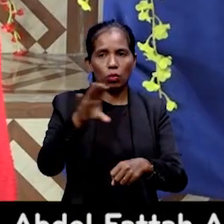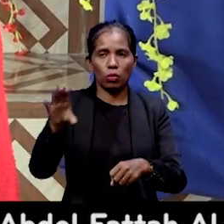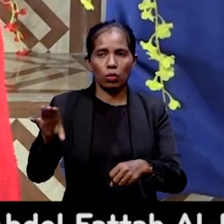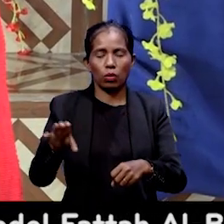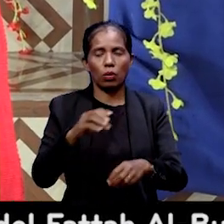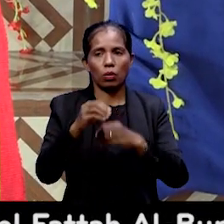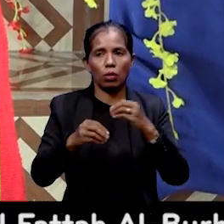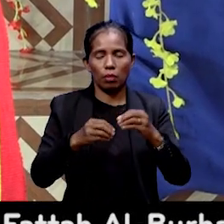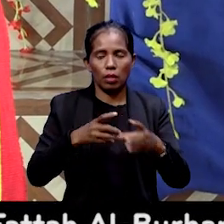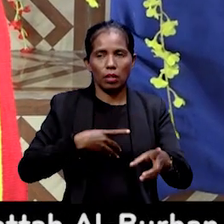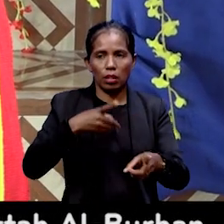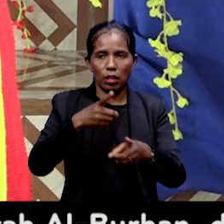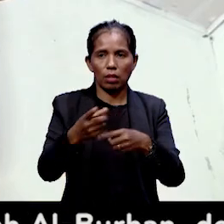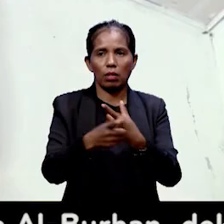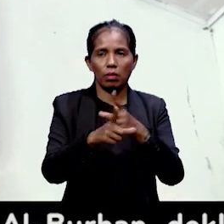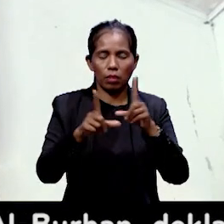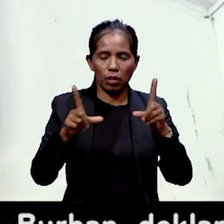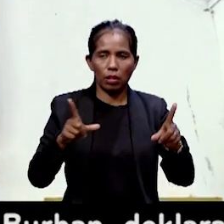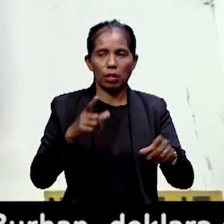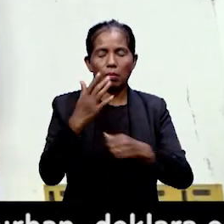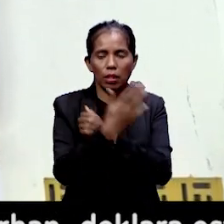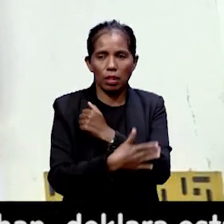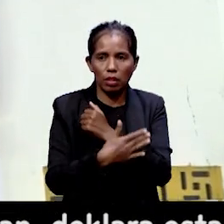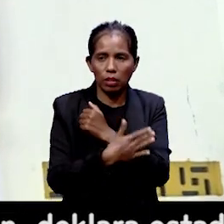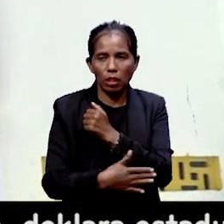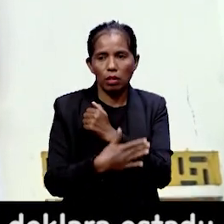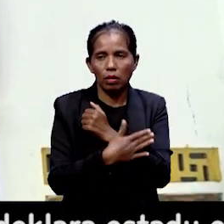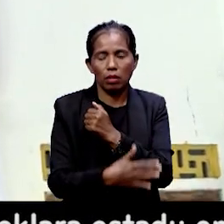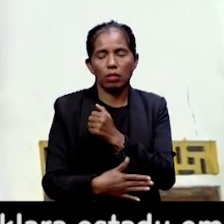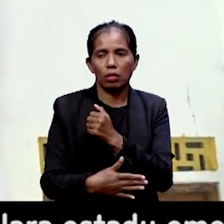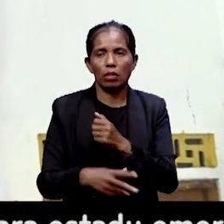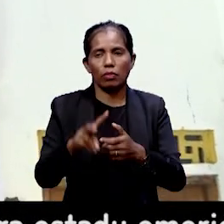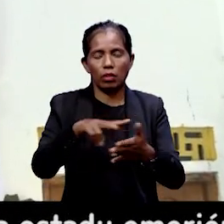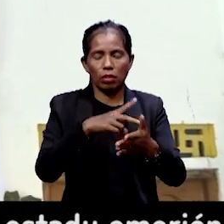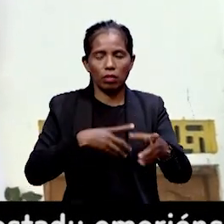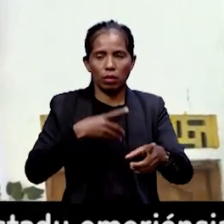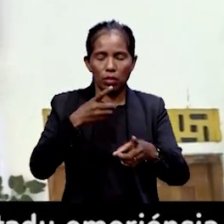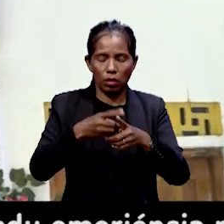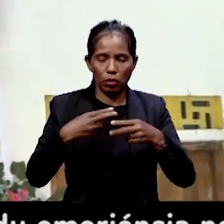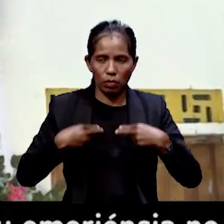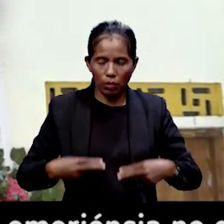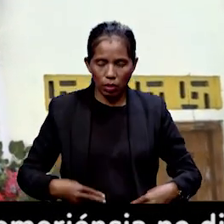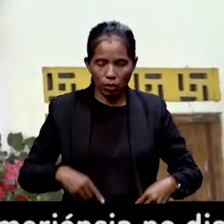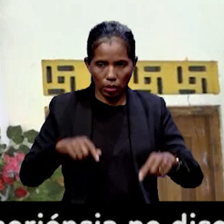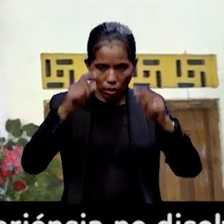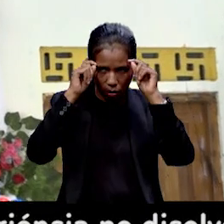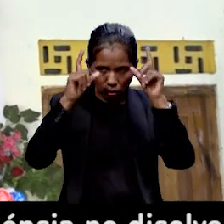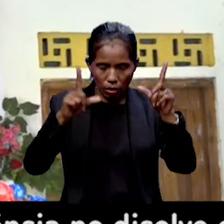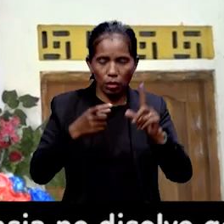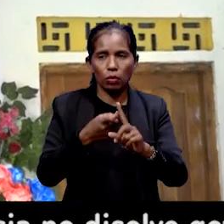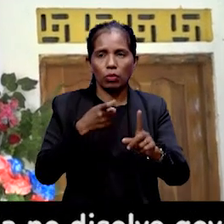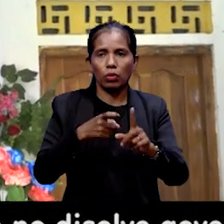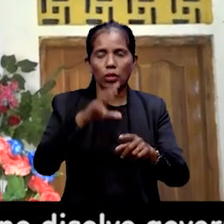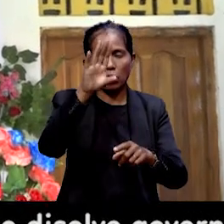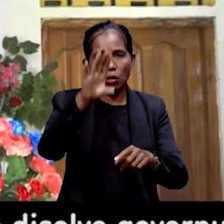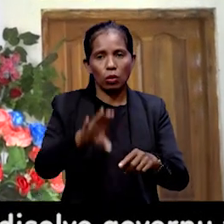direito liberdade barai idania sofrimento no violação direitos humanos nebe acontece iha Timor. Nune lihusi cruz ne atu